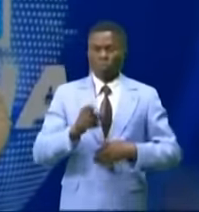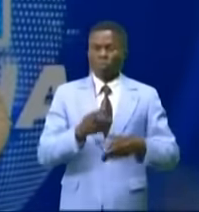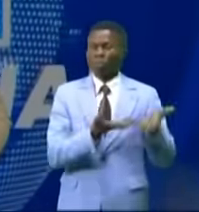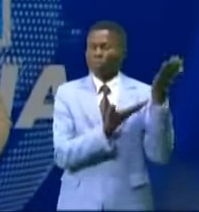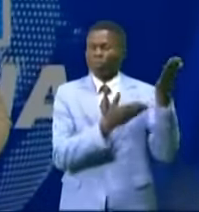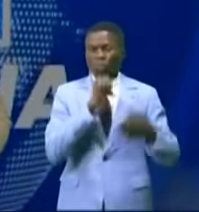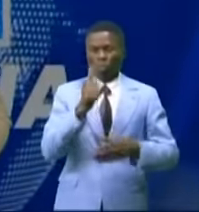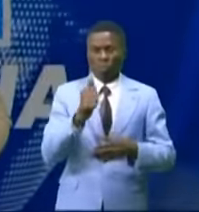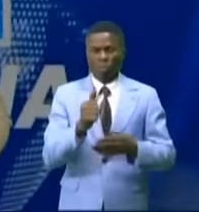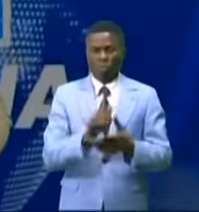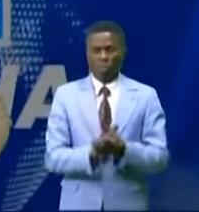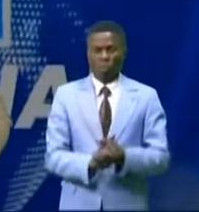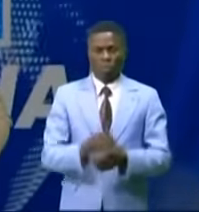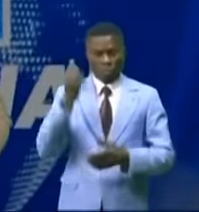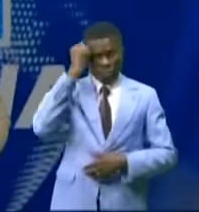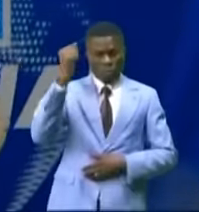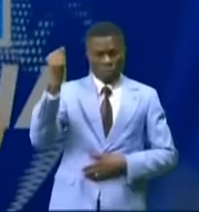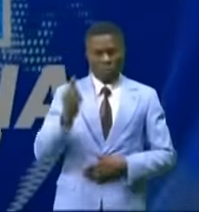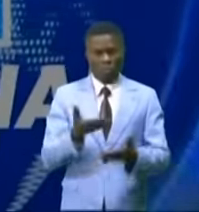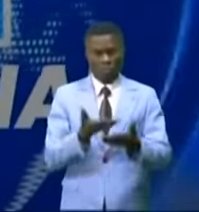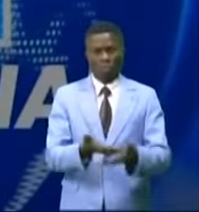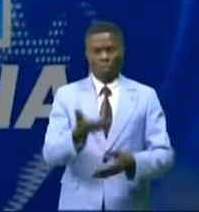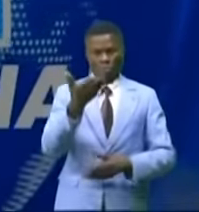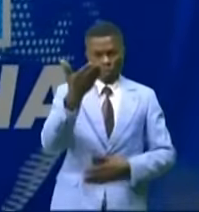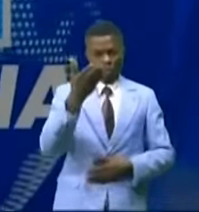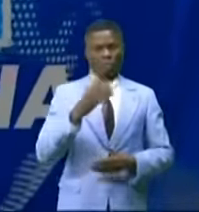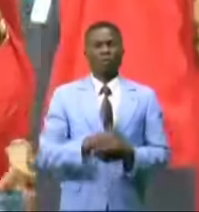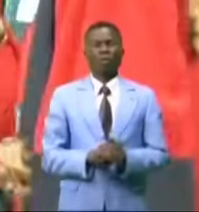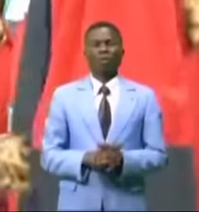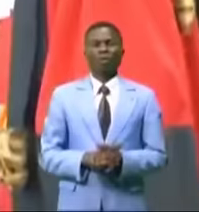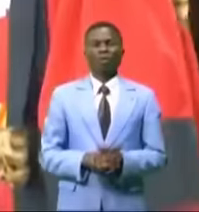et désistement. Edith Chala.